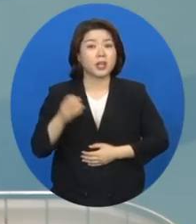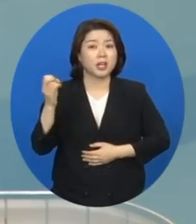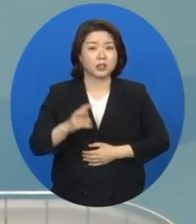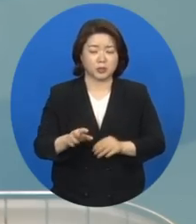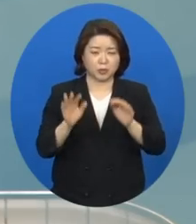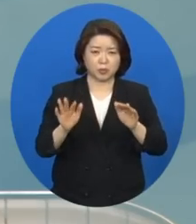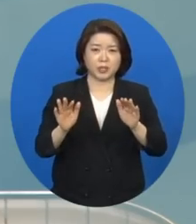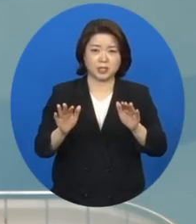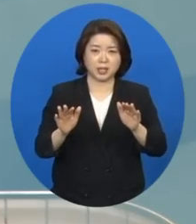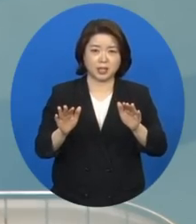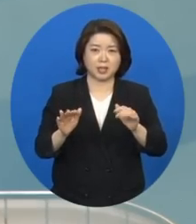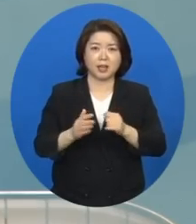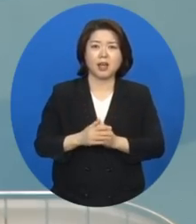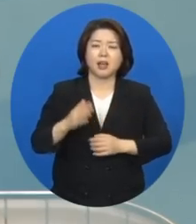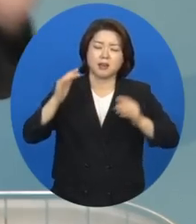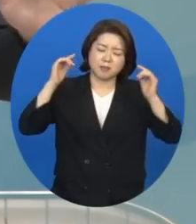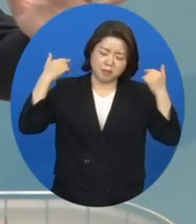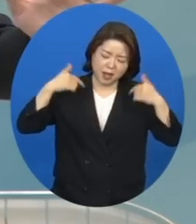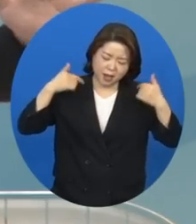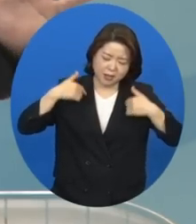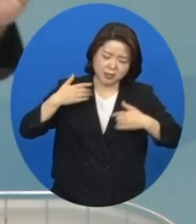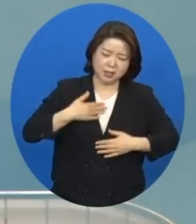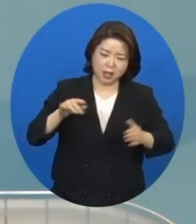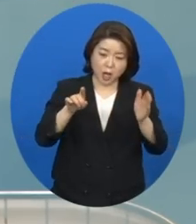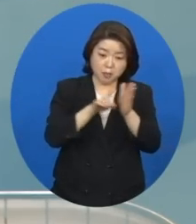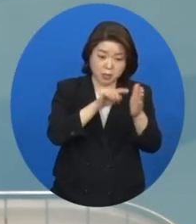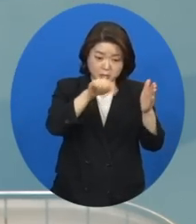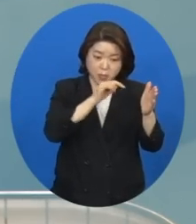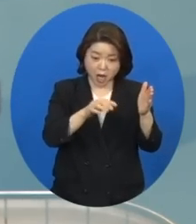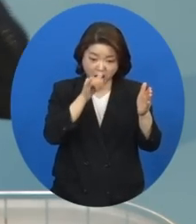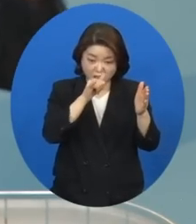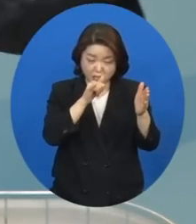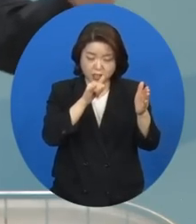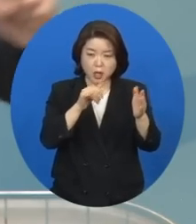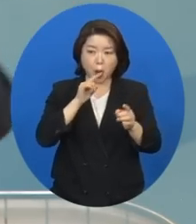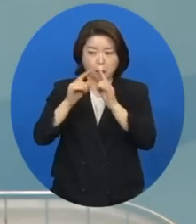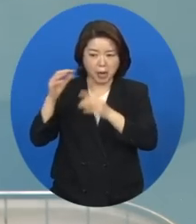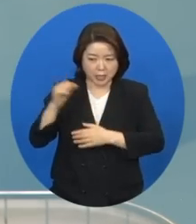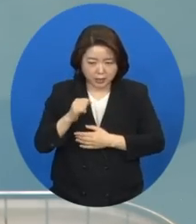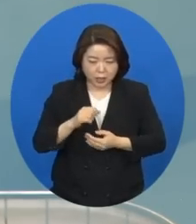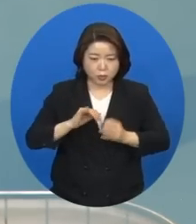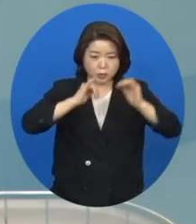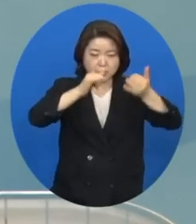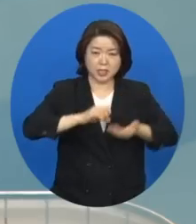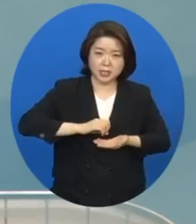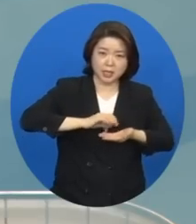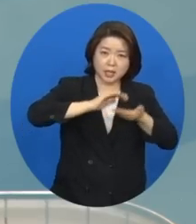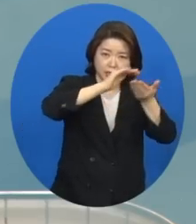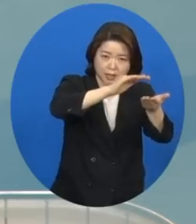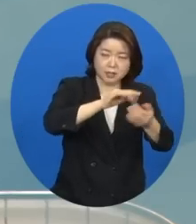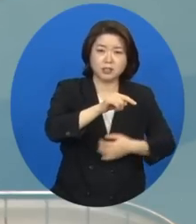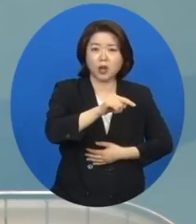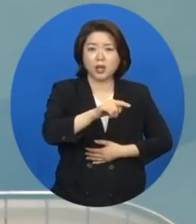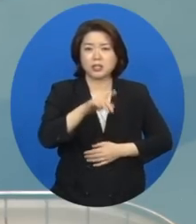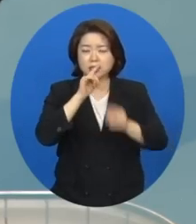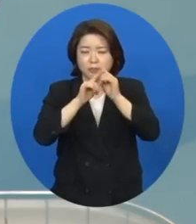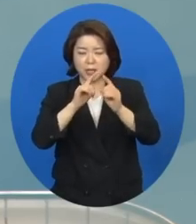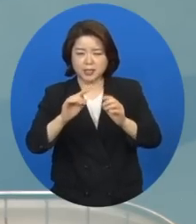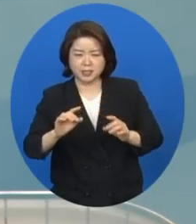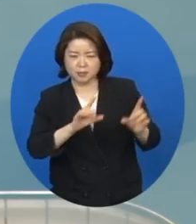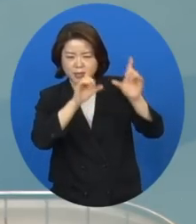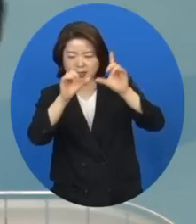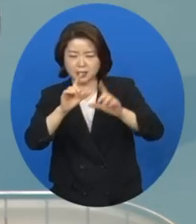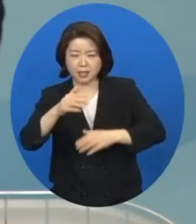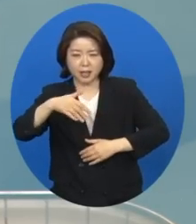이제 날마다 내가 믿음 안에 있는지 말씀을 가지고 세상 앞에 나아가 그 말씀을 살아내게